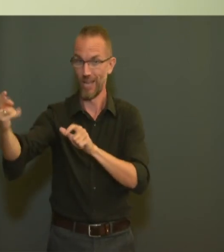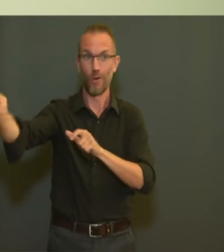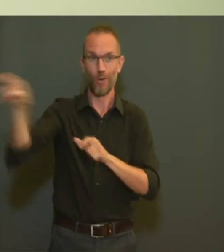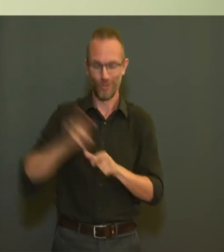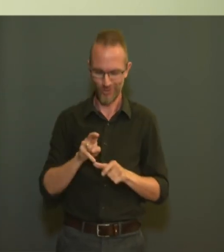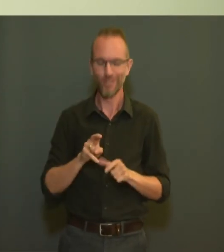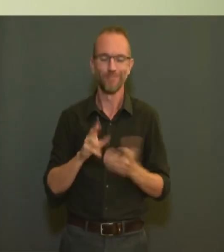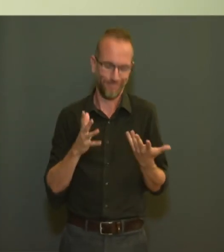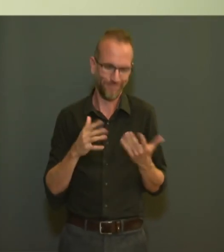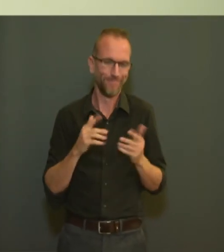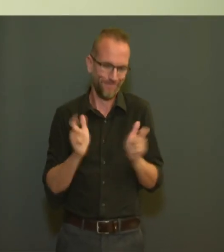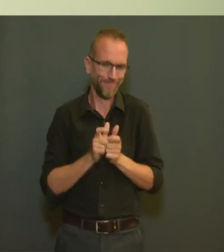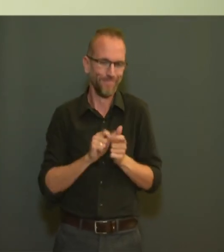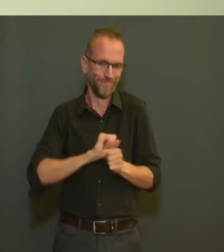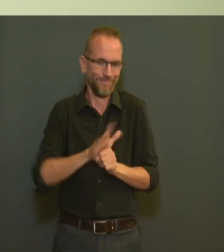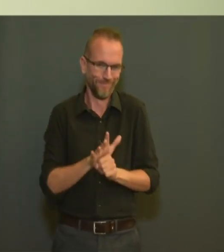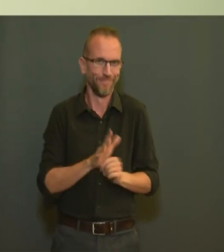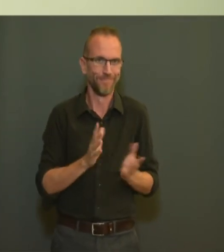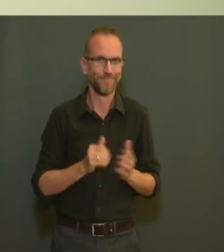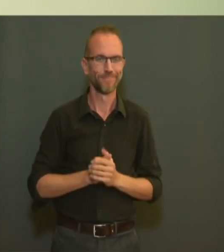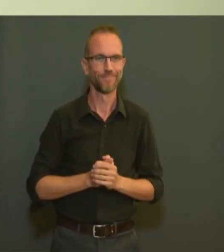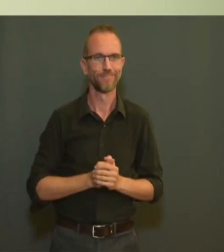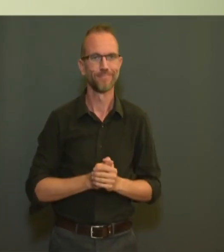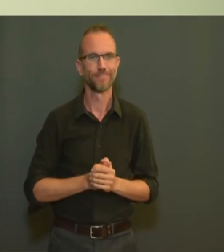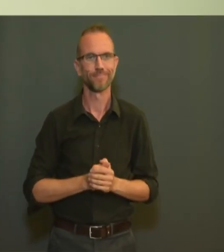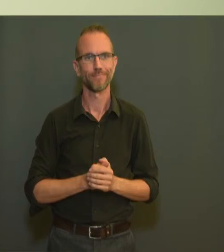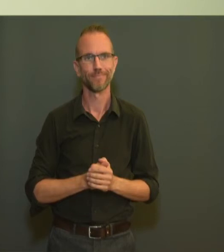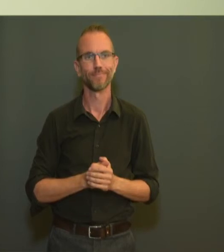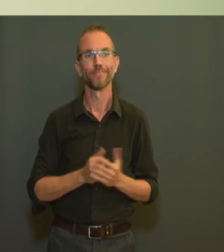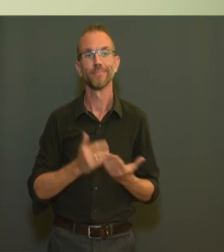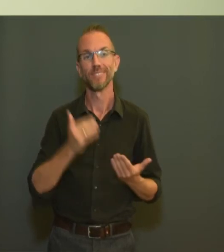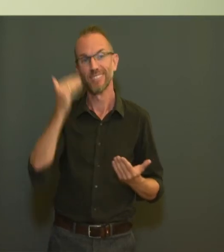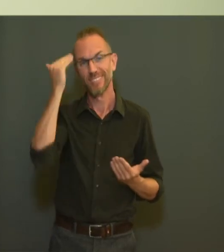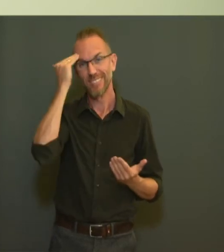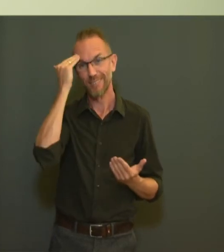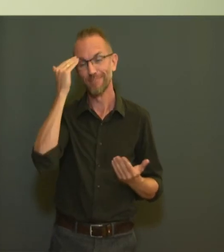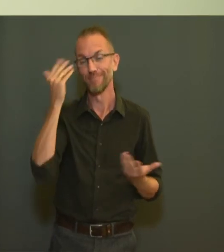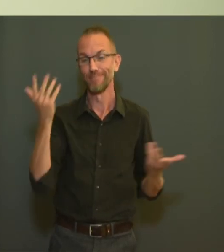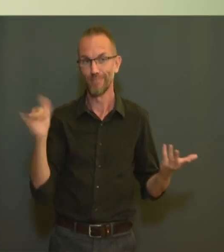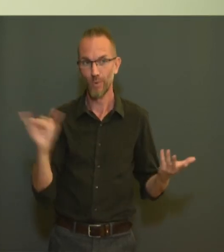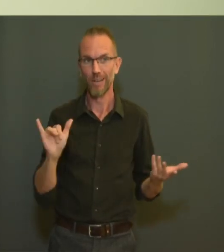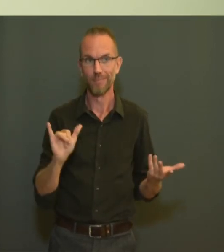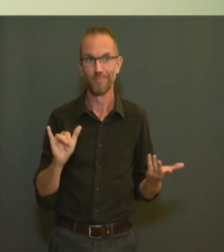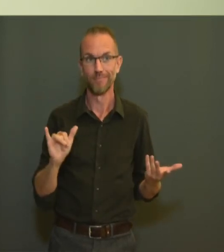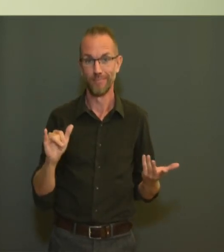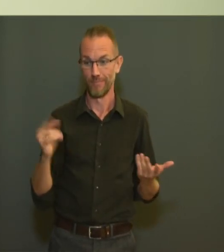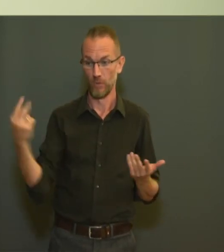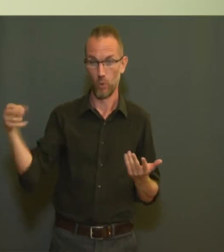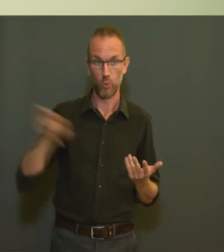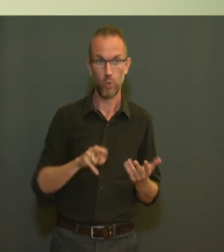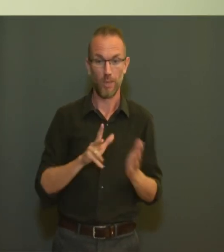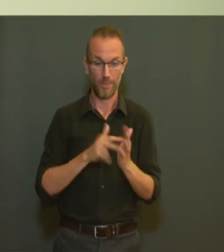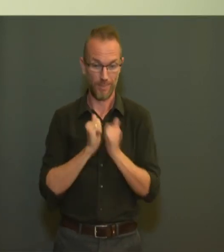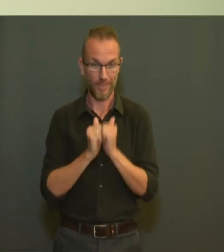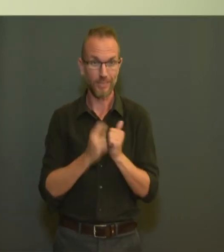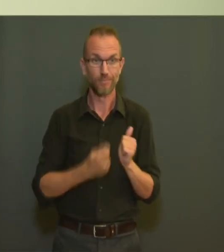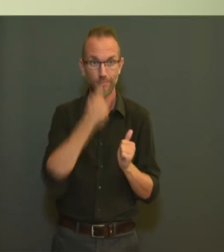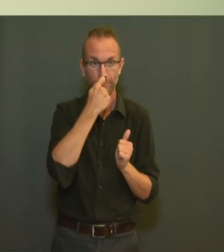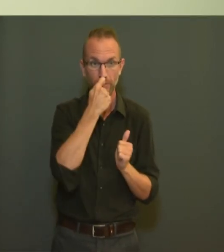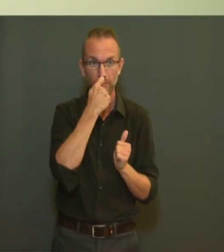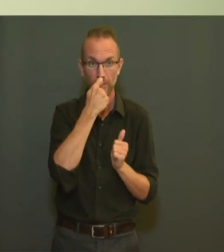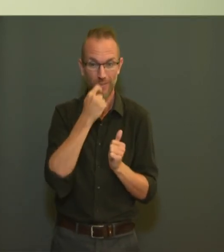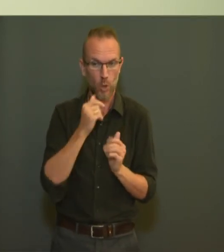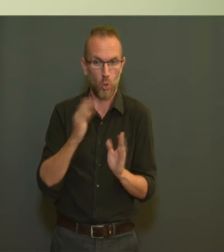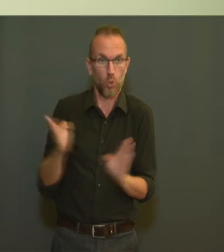être encore positif, se révéler positif par la suite. Un test fait précocement au retour peut